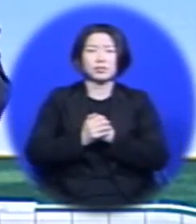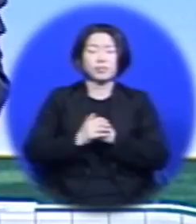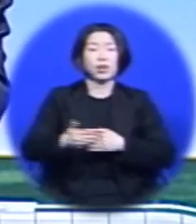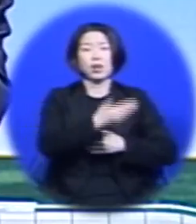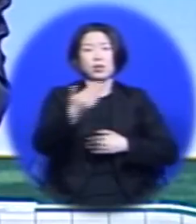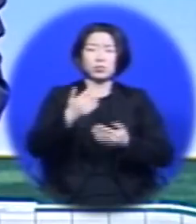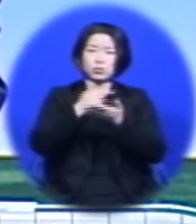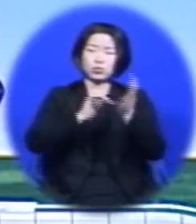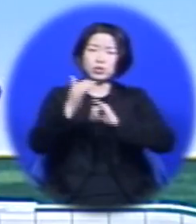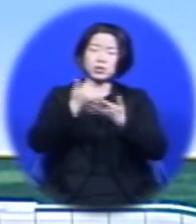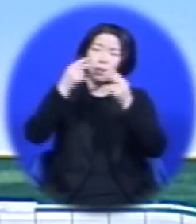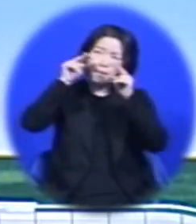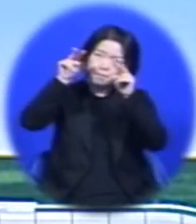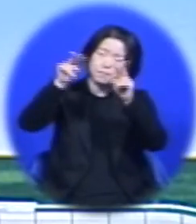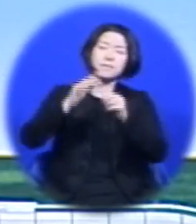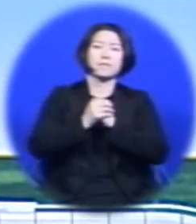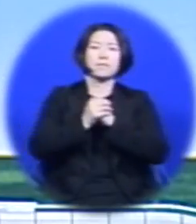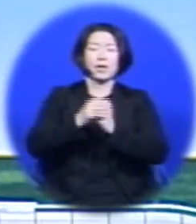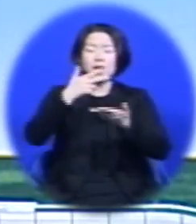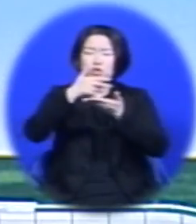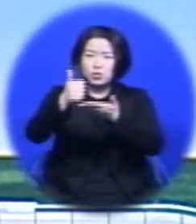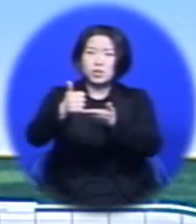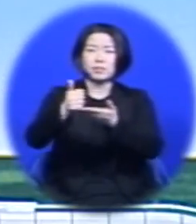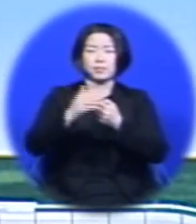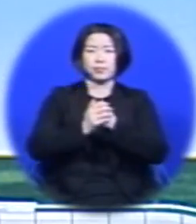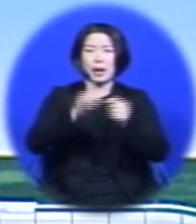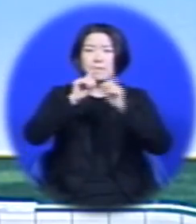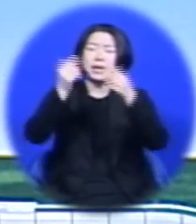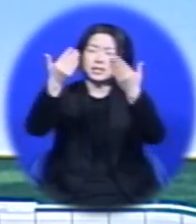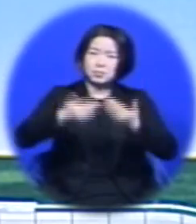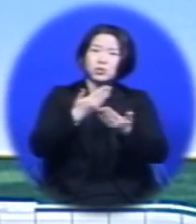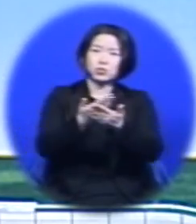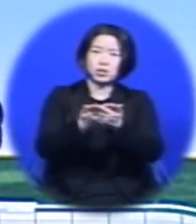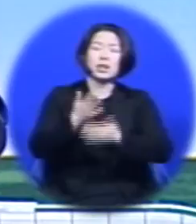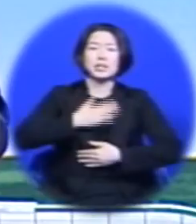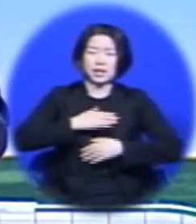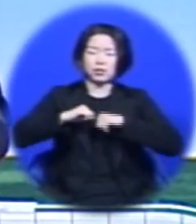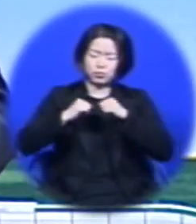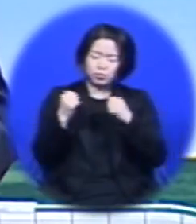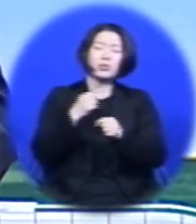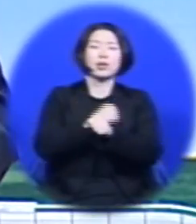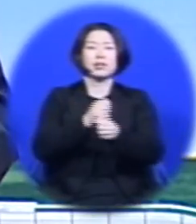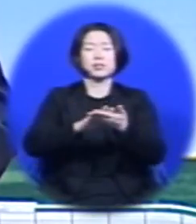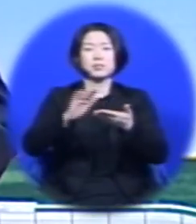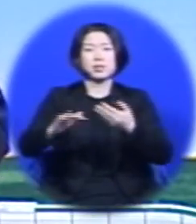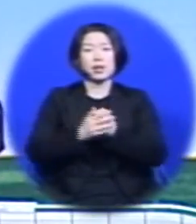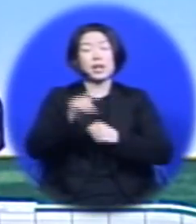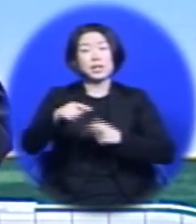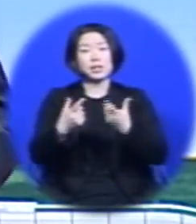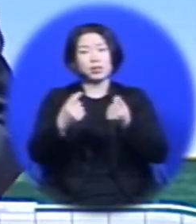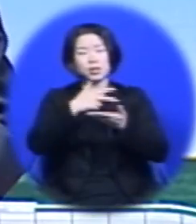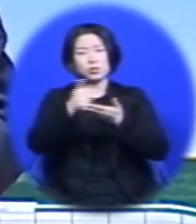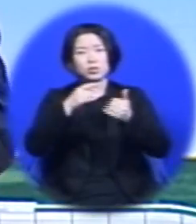여러분은 주 예수님을 바라보면서 주님 말씀 해주세요 제가 순종하게 씁니다 그렇게